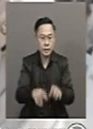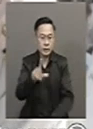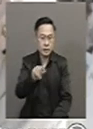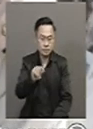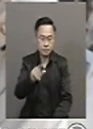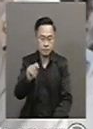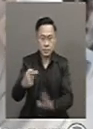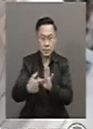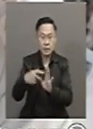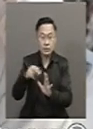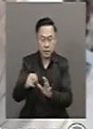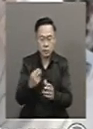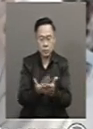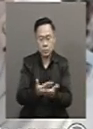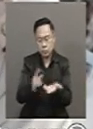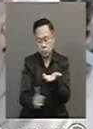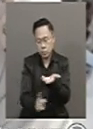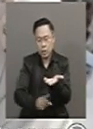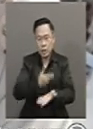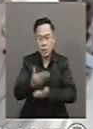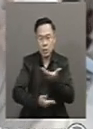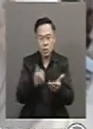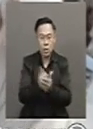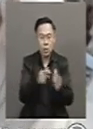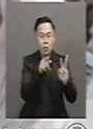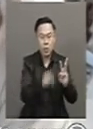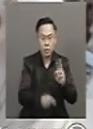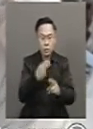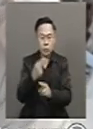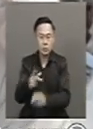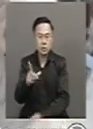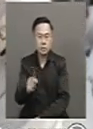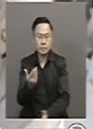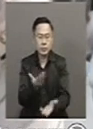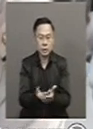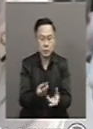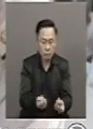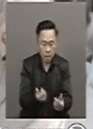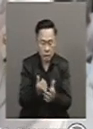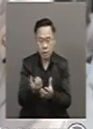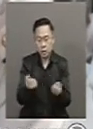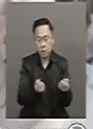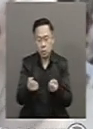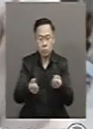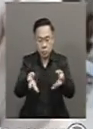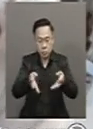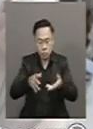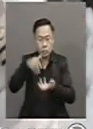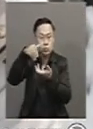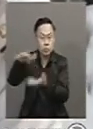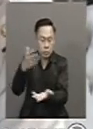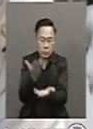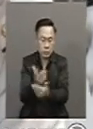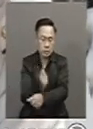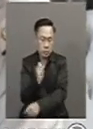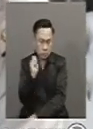จอราคาเกณฑ์แล้ว 6,000 เนี่ยโอ้โหธนาก็ไม่รู้ยังไงค่ารถค่าอะไรเราเสียทุกอย่างค่ารถเขาคนไปขายแล้วก็ต้องค่ารถเข า ทุ